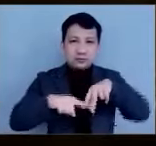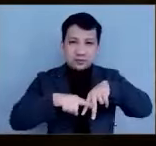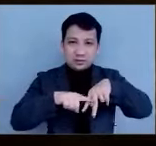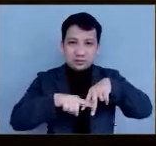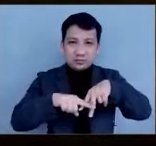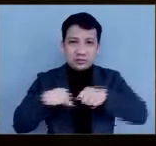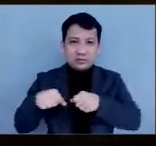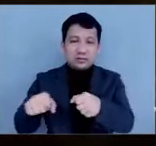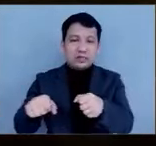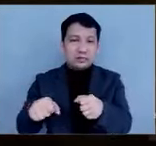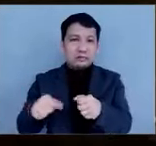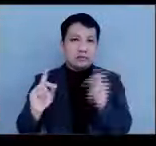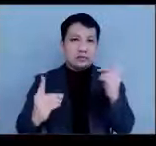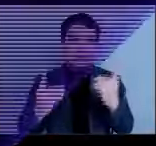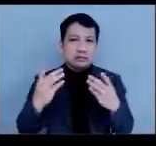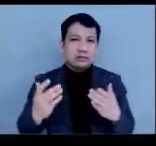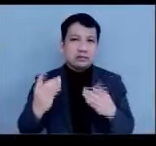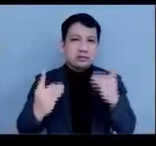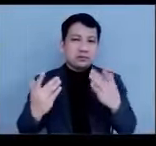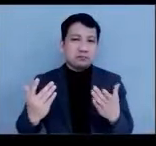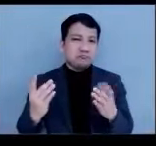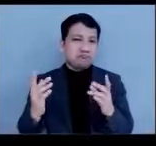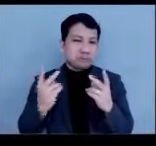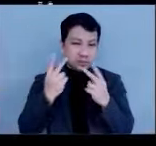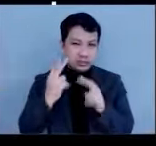mga motorista.